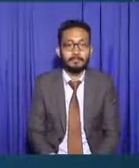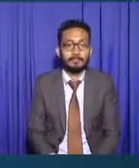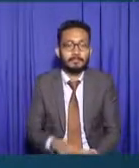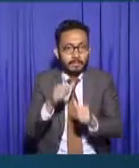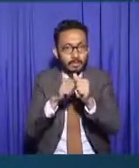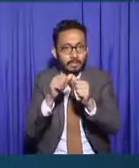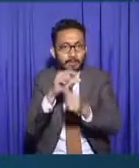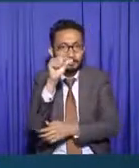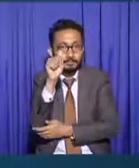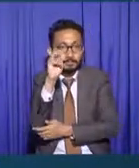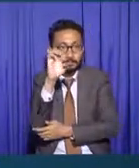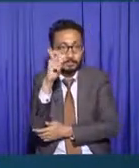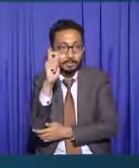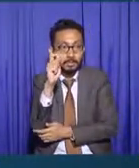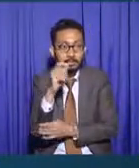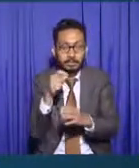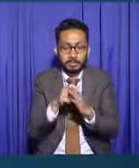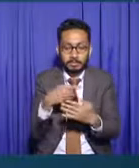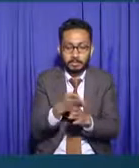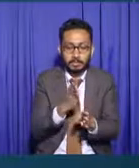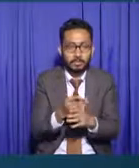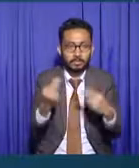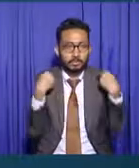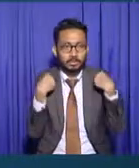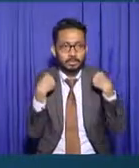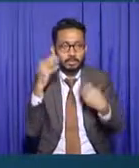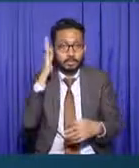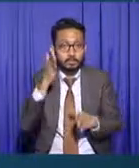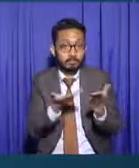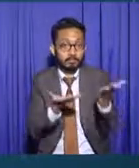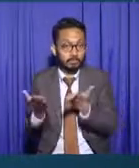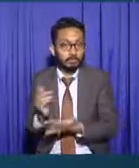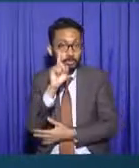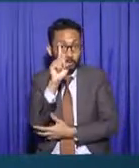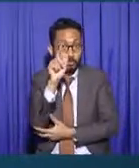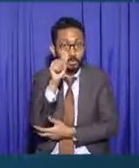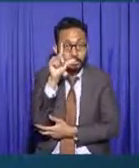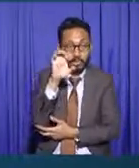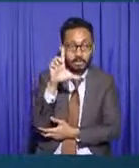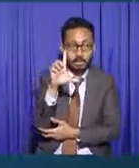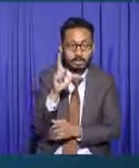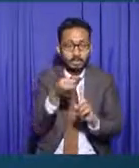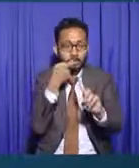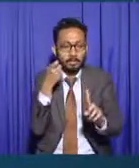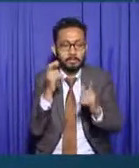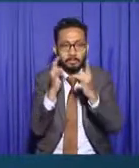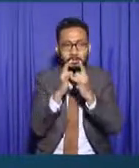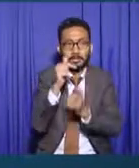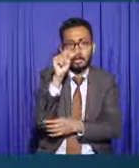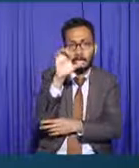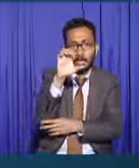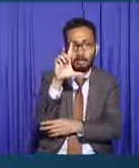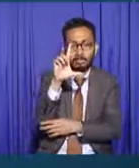setiap gamet yang terbentuk hanya akan membawa satu alel dari